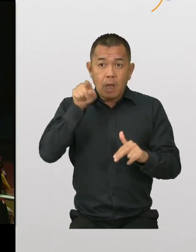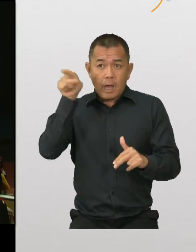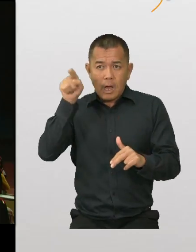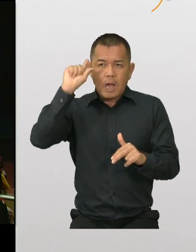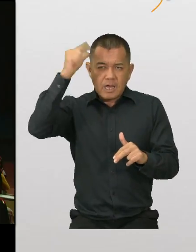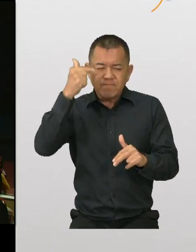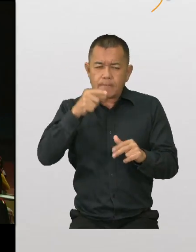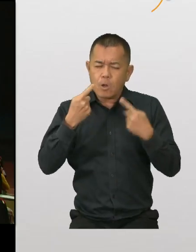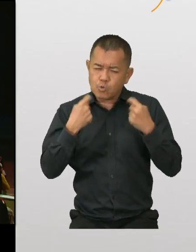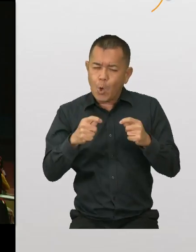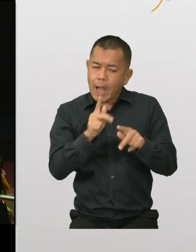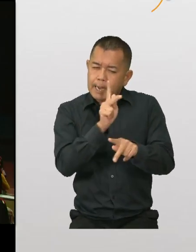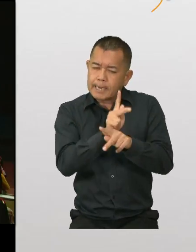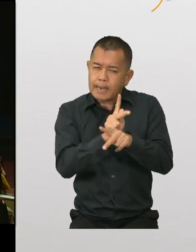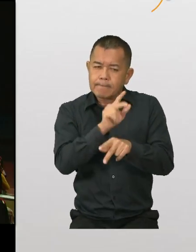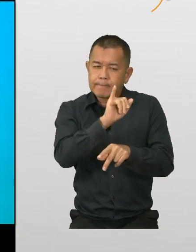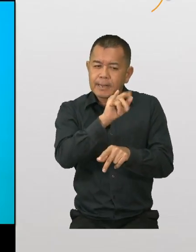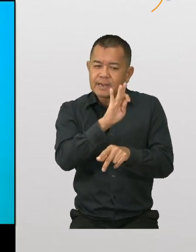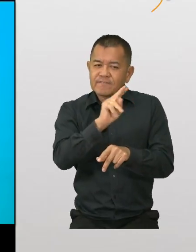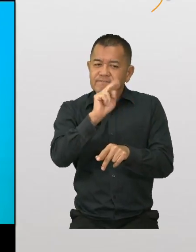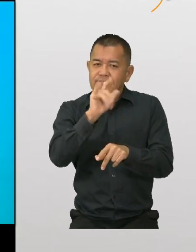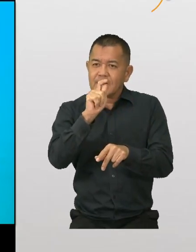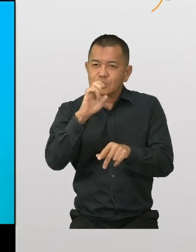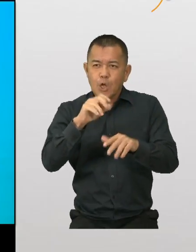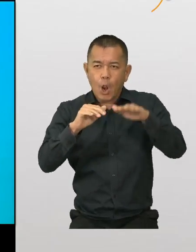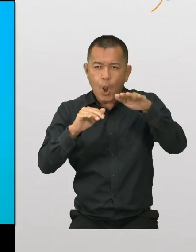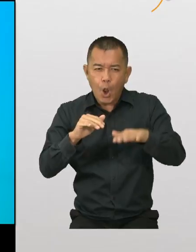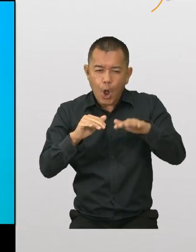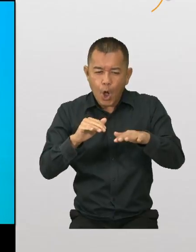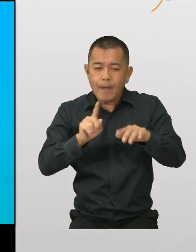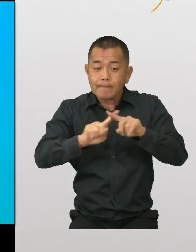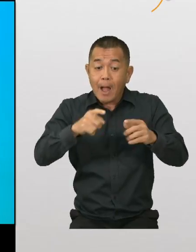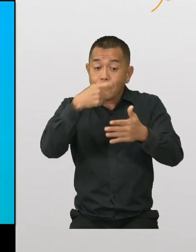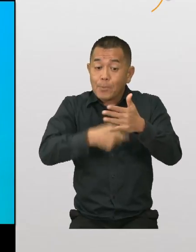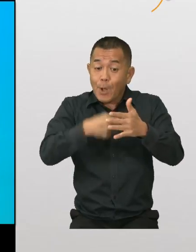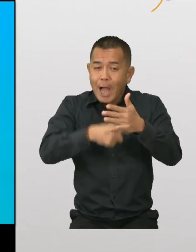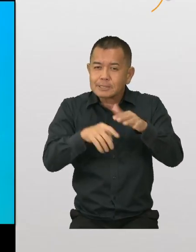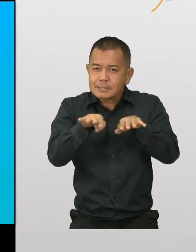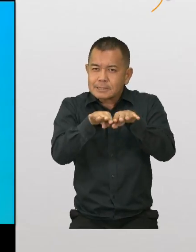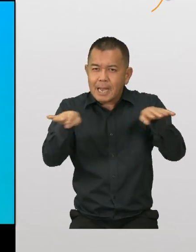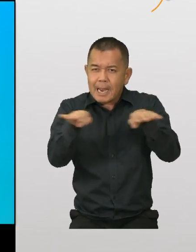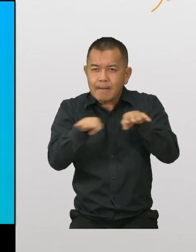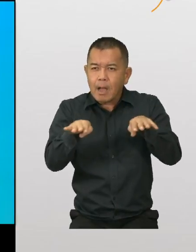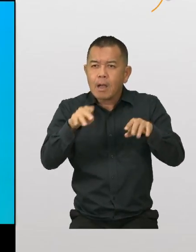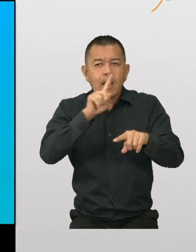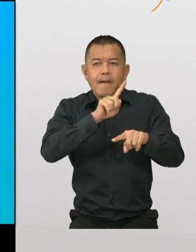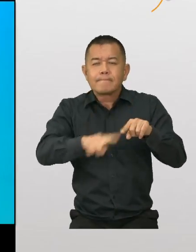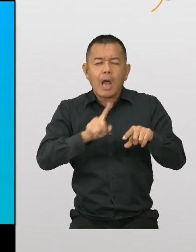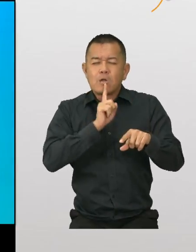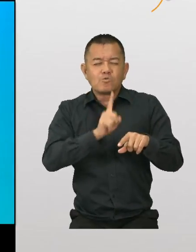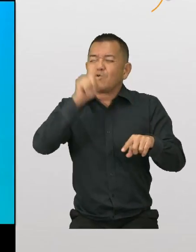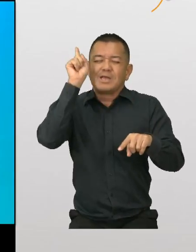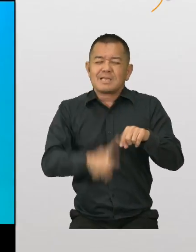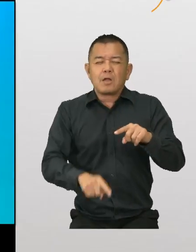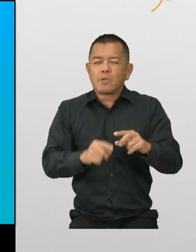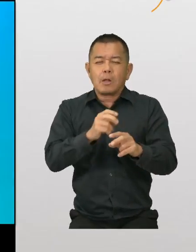膨胀 inflation low and prices stable, 不过我们不能 but we 完全 cannot 避免 completely 物价上 prevent 涨 prices from increasing. For example, 近